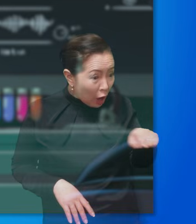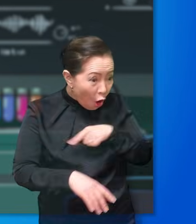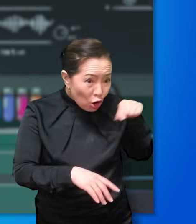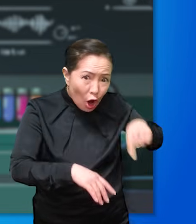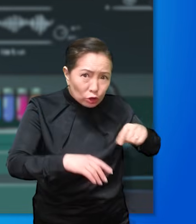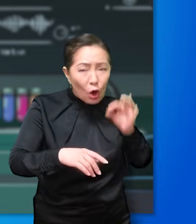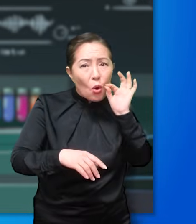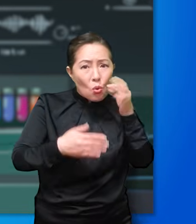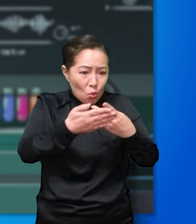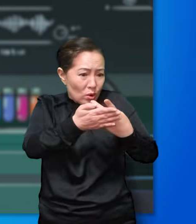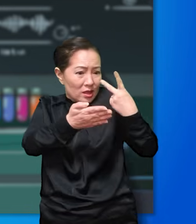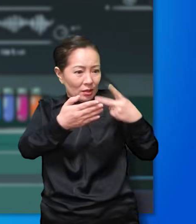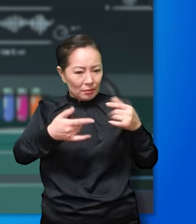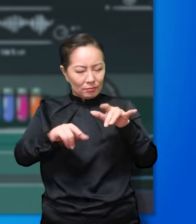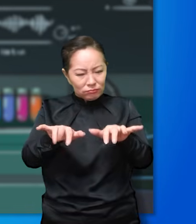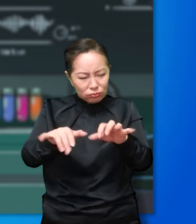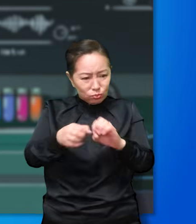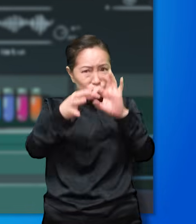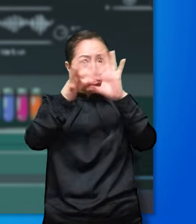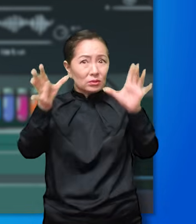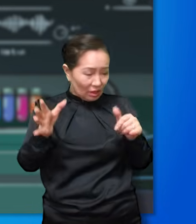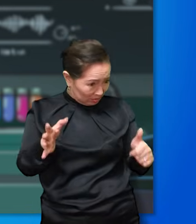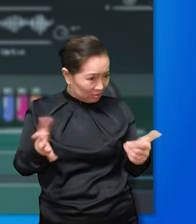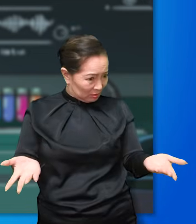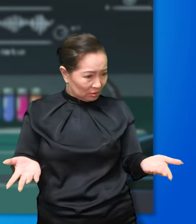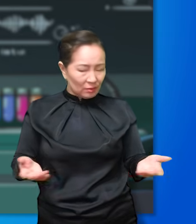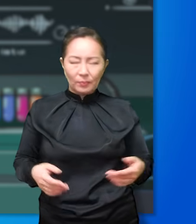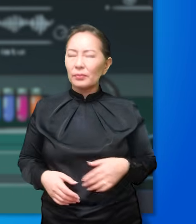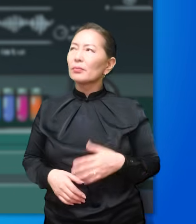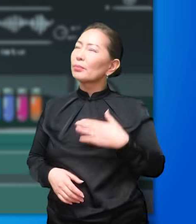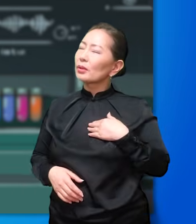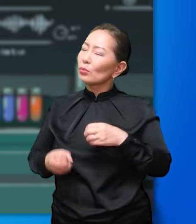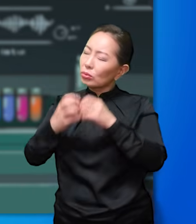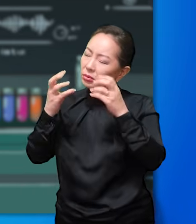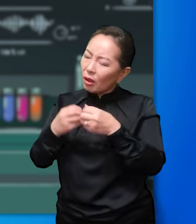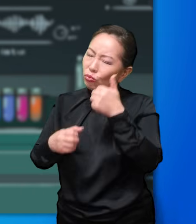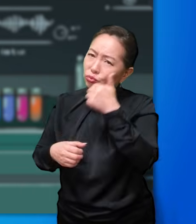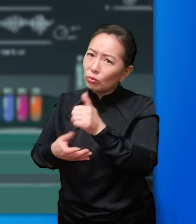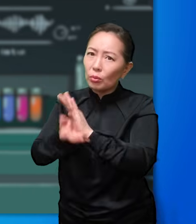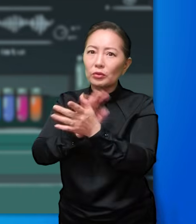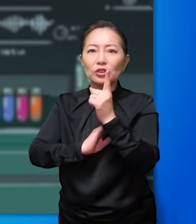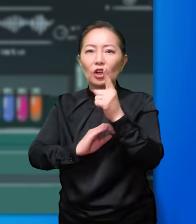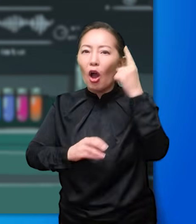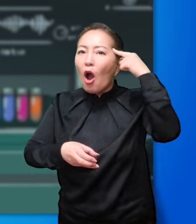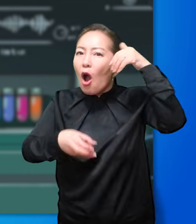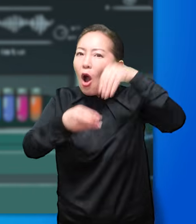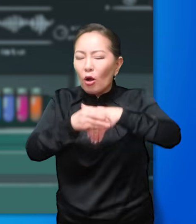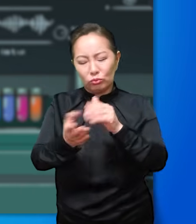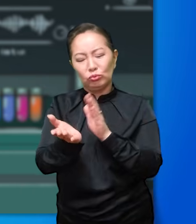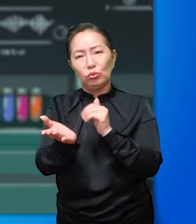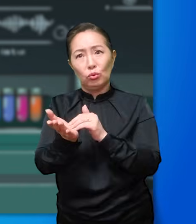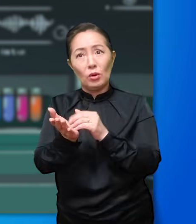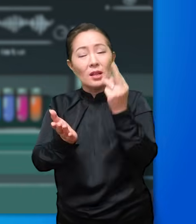Гэхдээ та одоо үлгэрийн машин бүтээсэн юм чинь хайж байгаа сте. ах нь машина бүтээгээд үлгэрээр аялж чаддаг болсон ч нэг